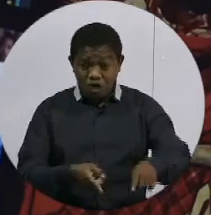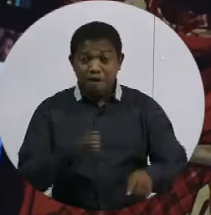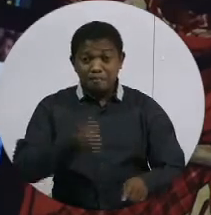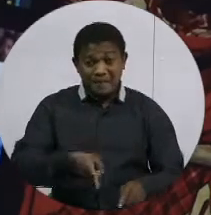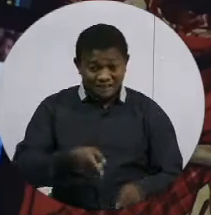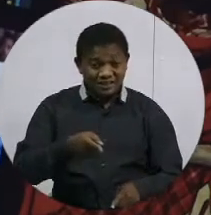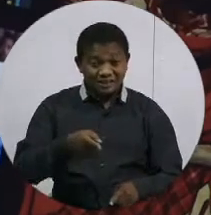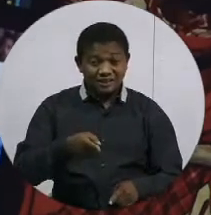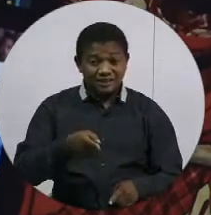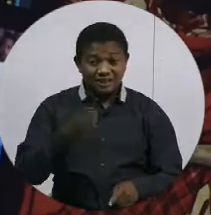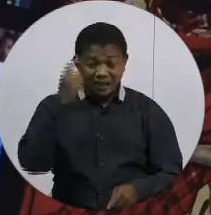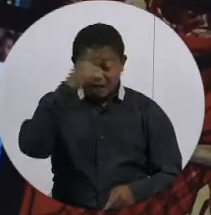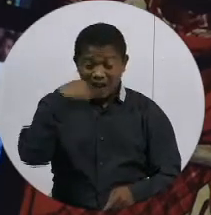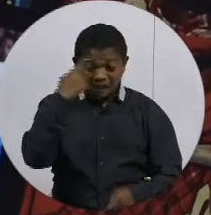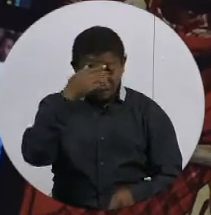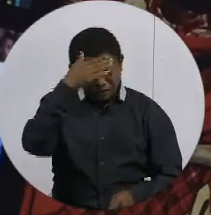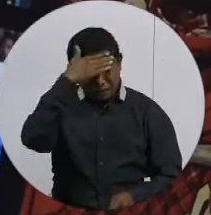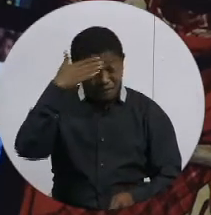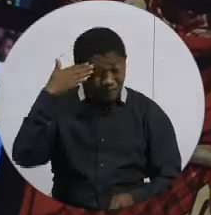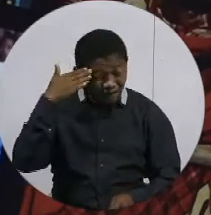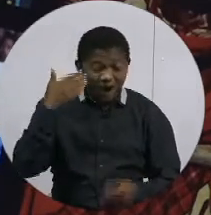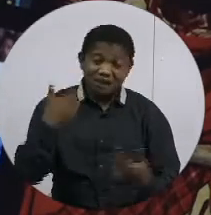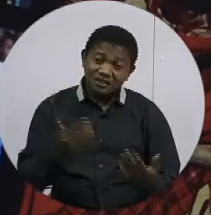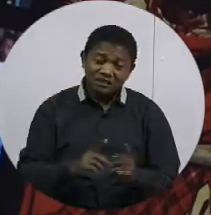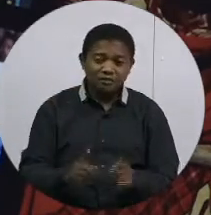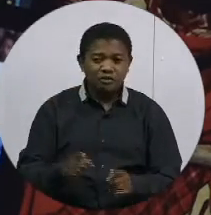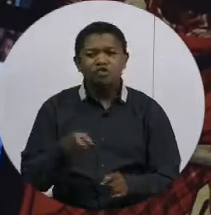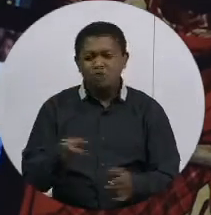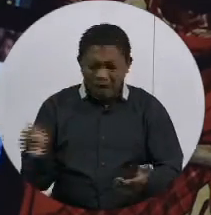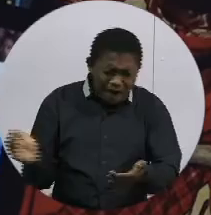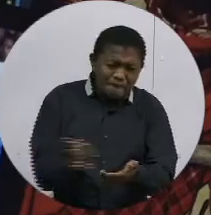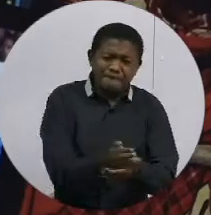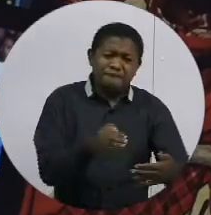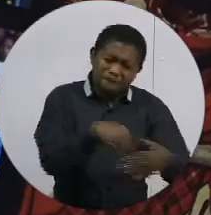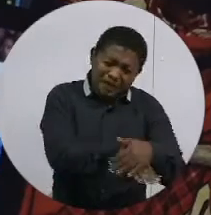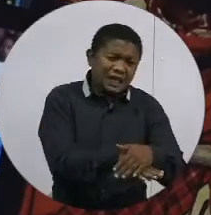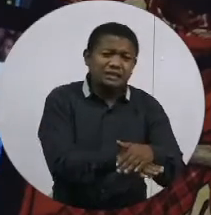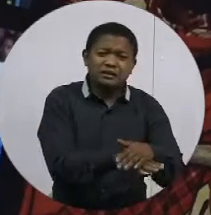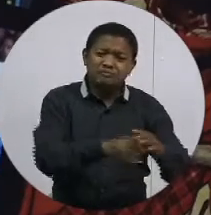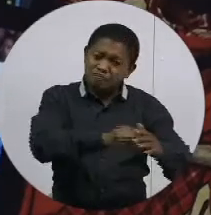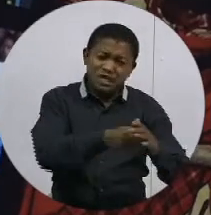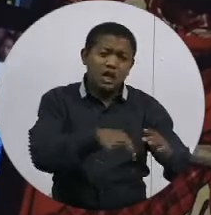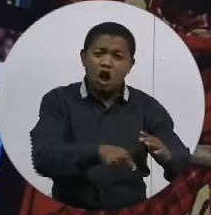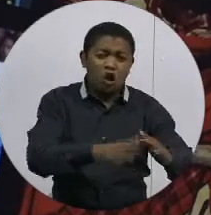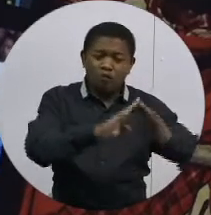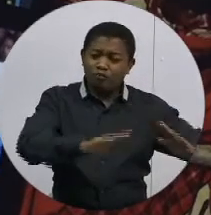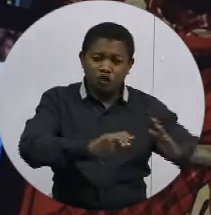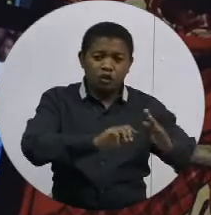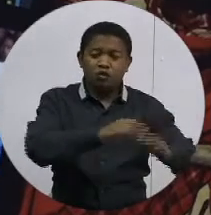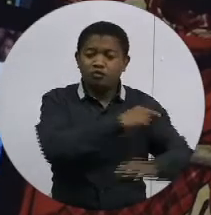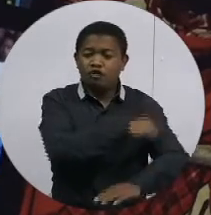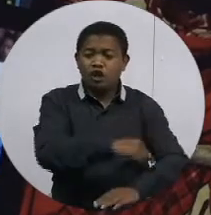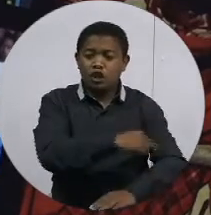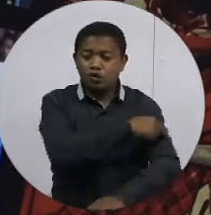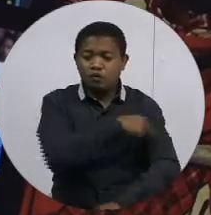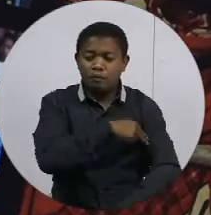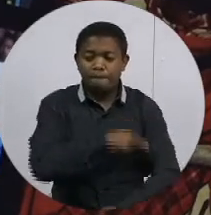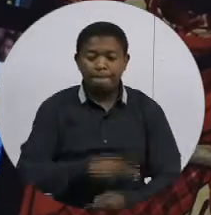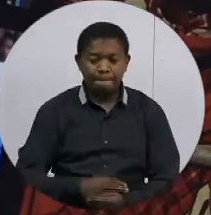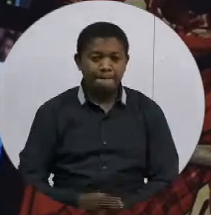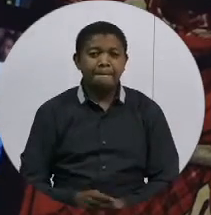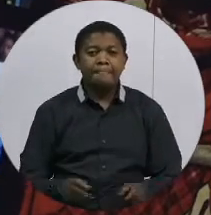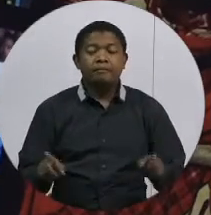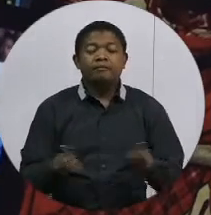taorana manokana izay ahafahana manara-maso azy tsara, ary indrindraindrindra manatokamonina an'izy ireo. Dia izay izany